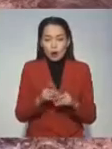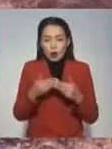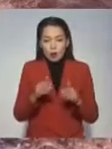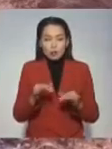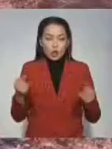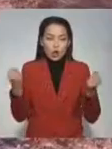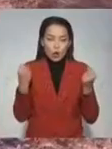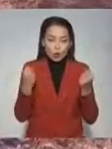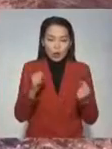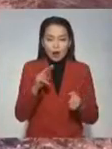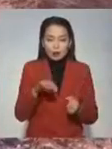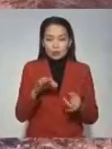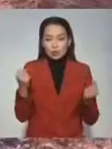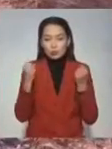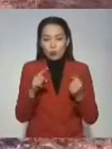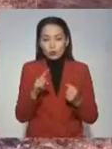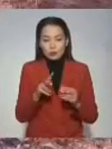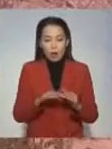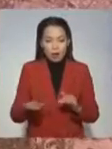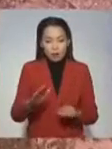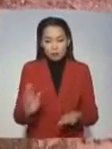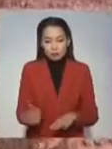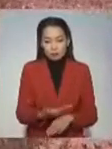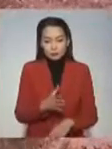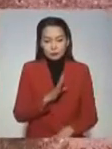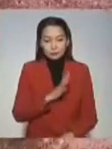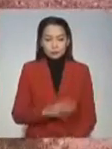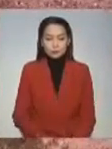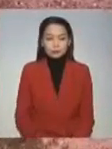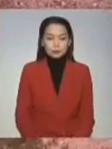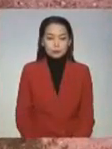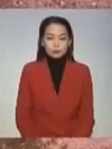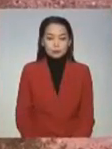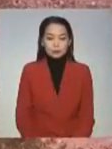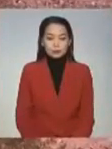спорт алаңын алып тастапты. Ақбота Базарбай, Жаслан Мәлік, Астана Таймс, Қызылорда.